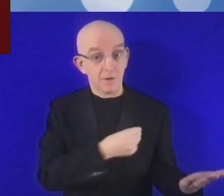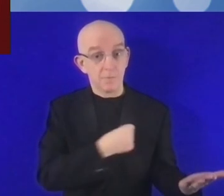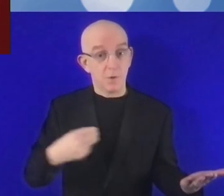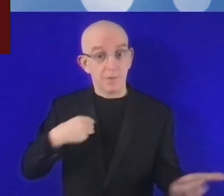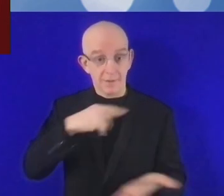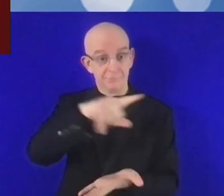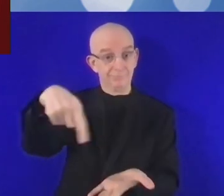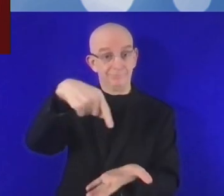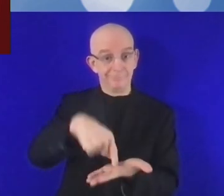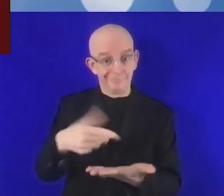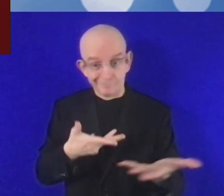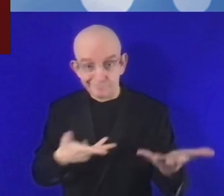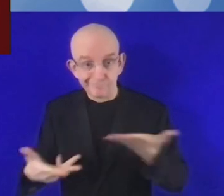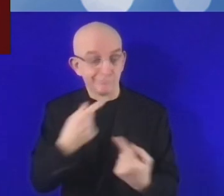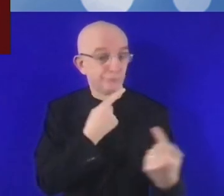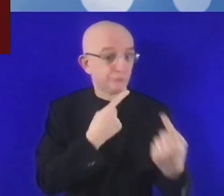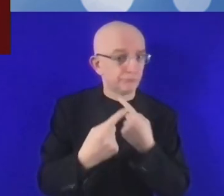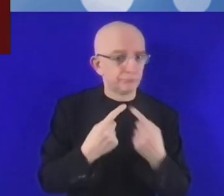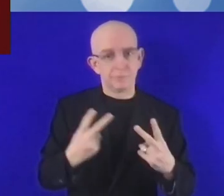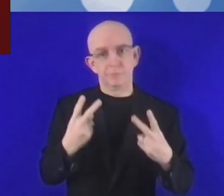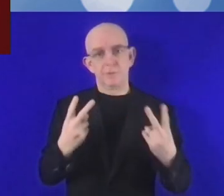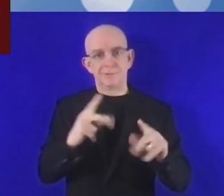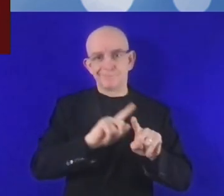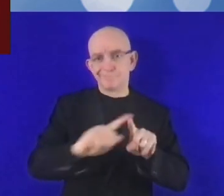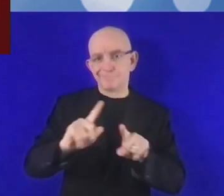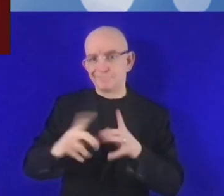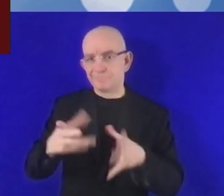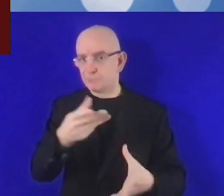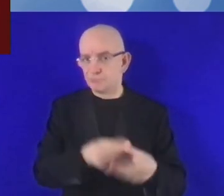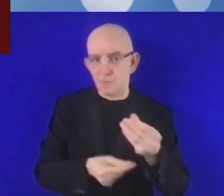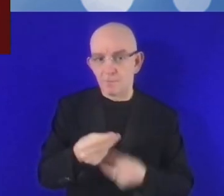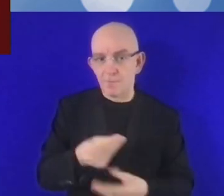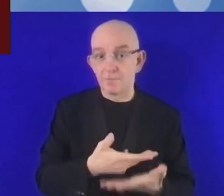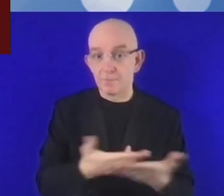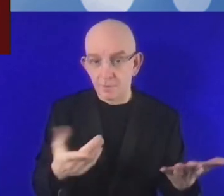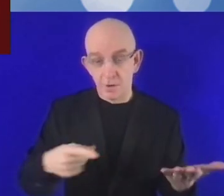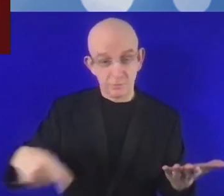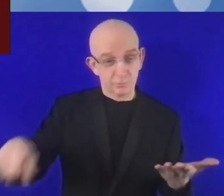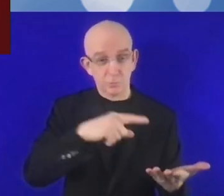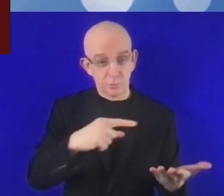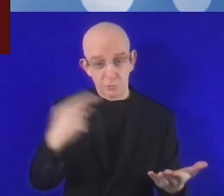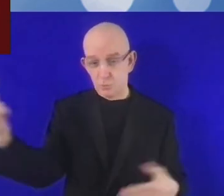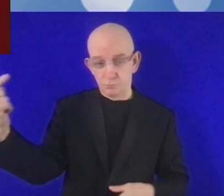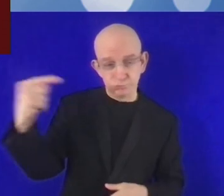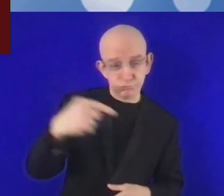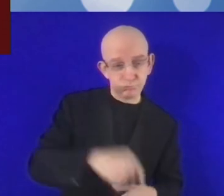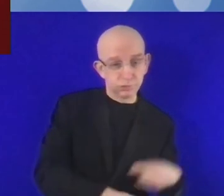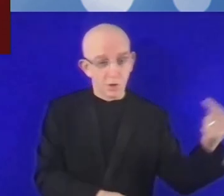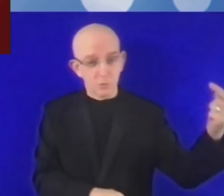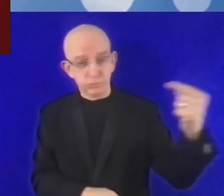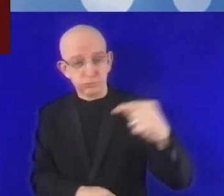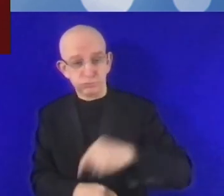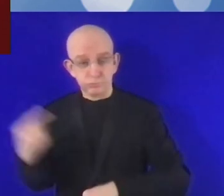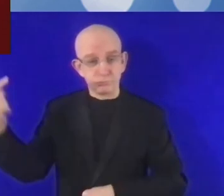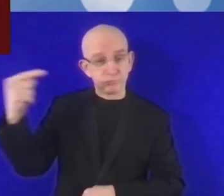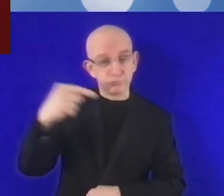я очень рад, что сегодня Польша находится в самом центре дебатов по